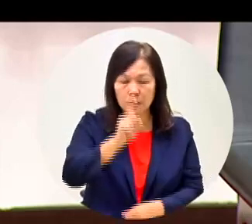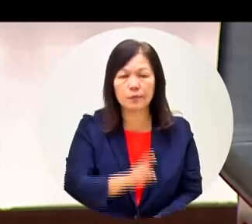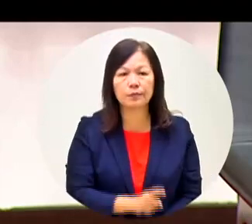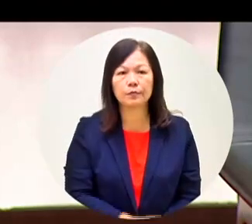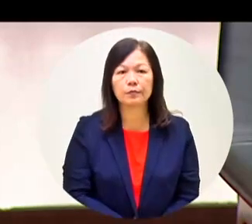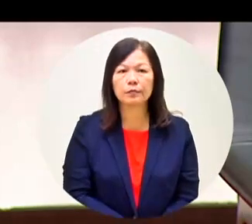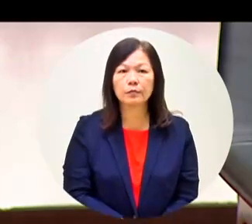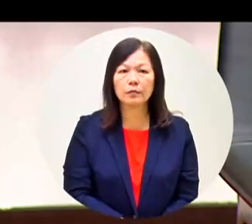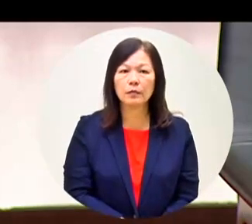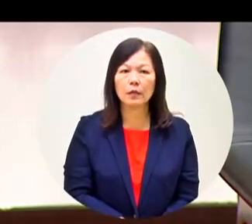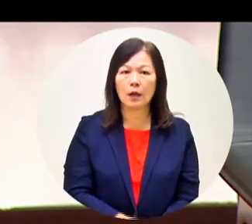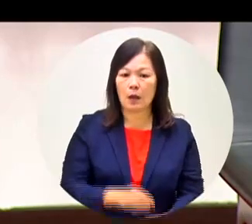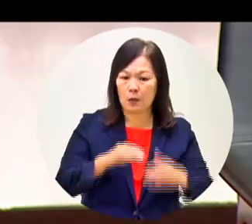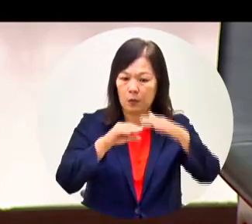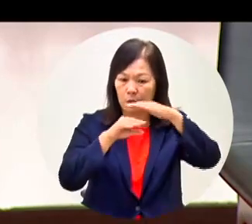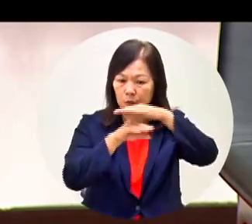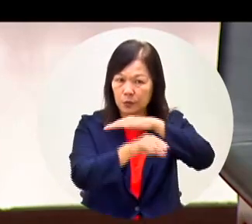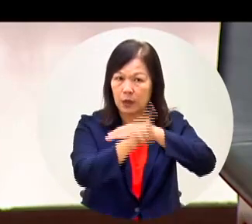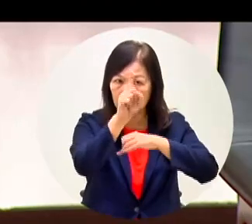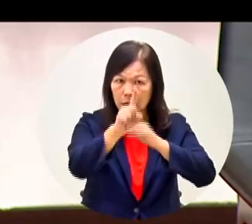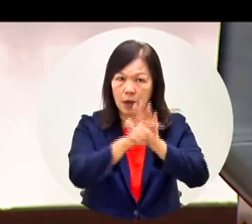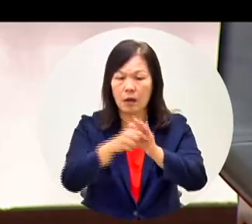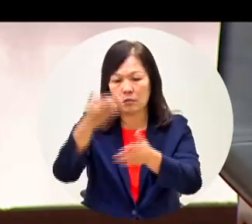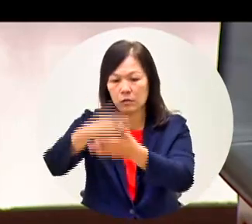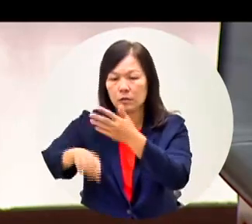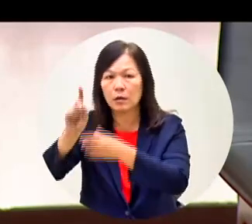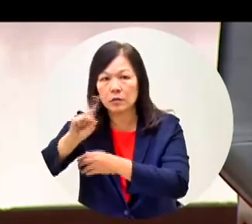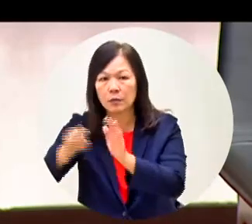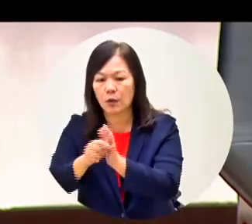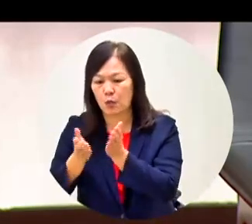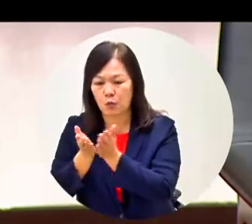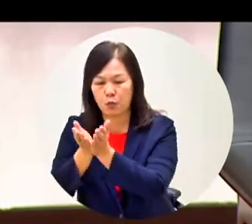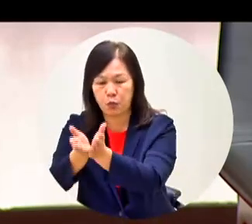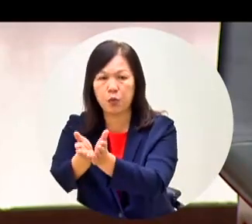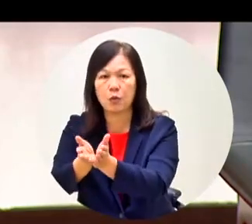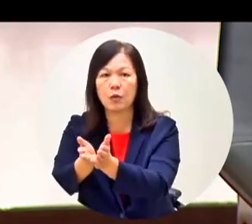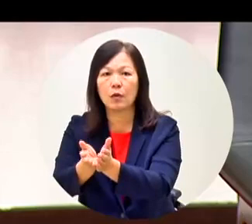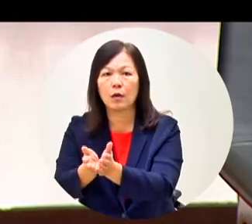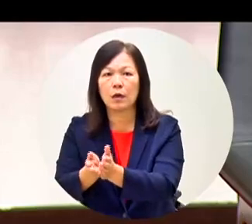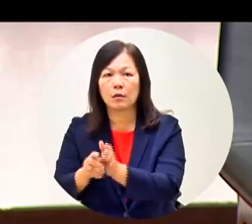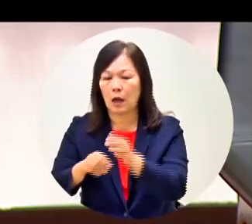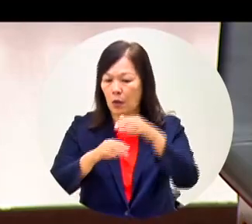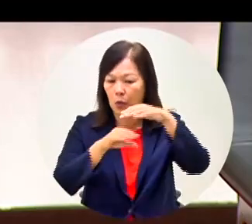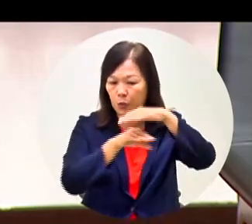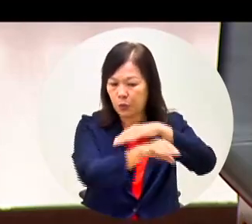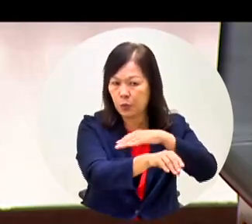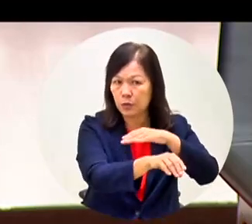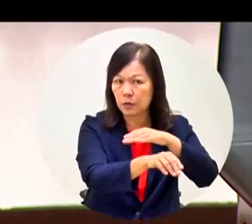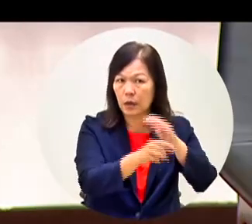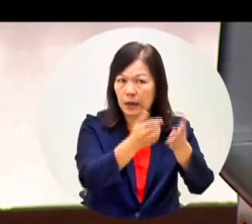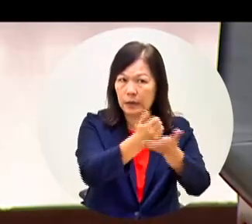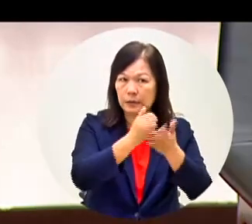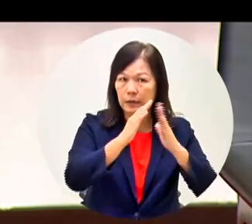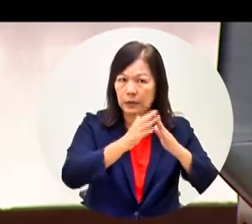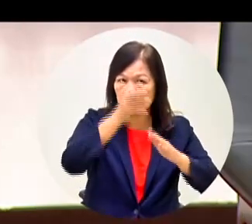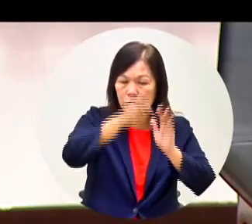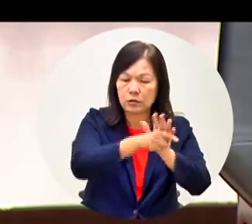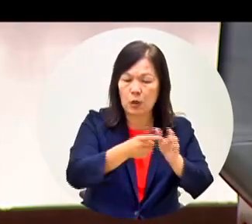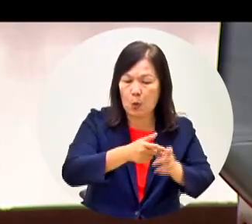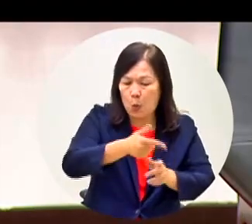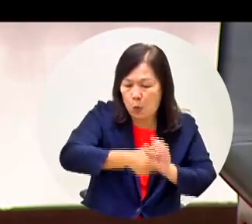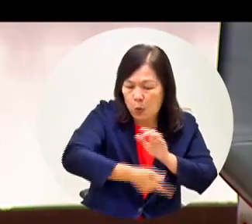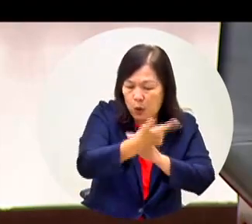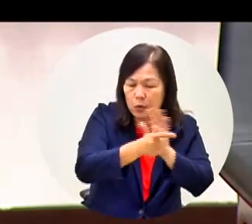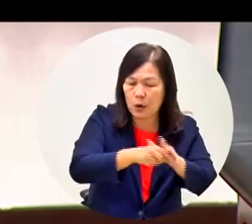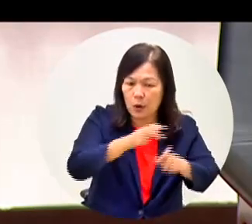个就只剩下什么渡轮，所以除了过港隧道请市长尽速成立规划新的2条过